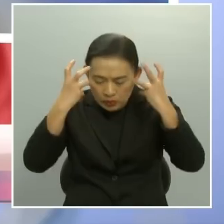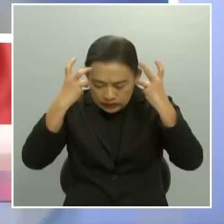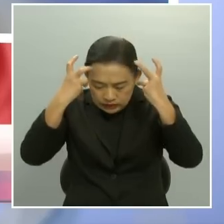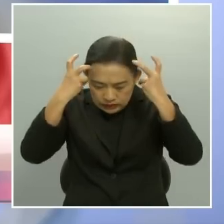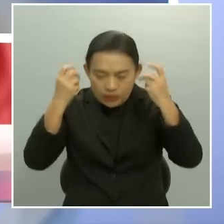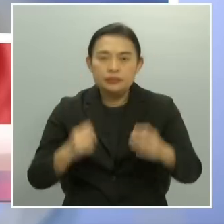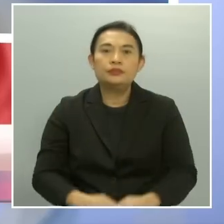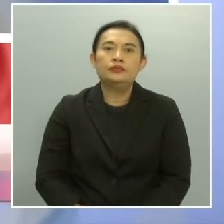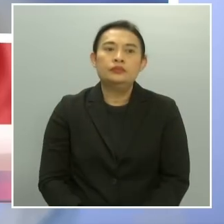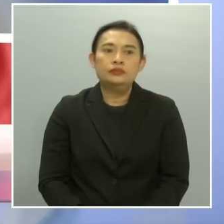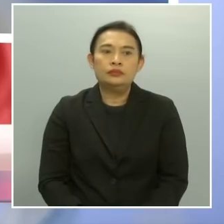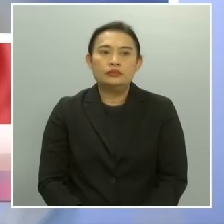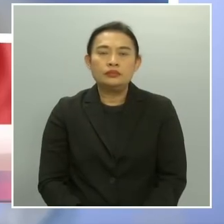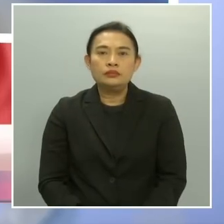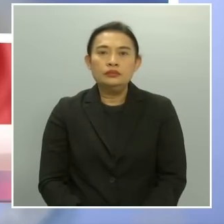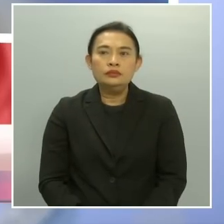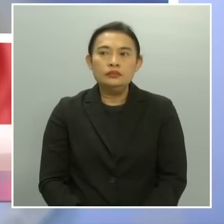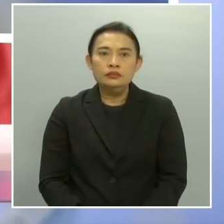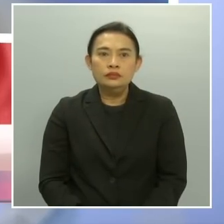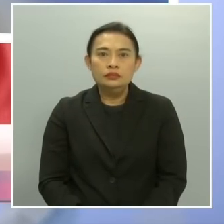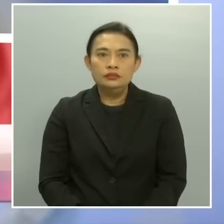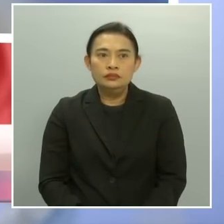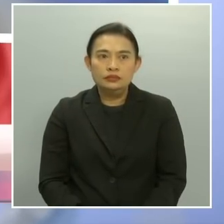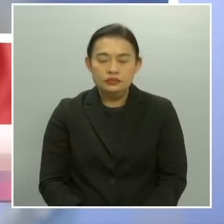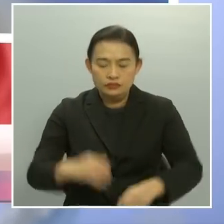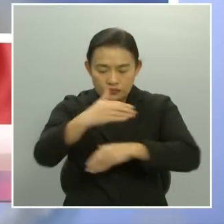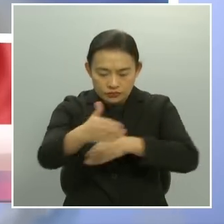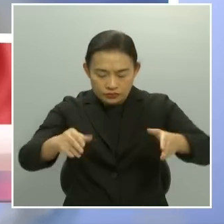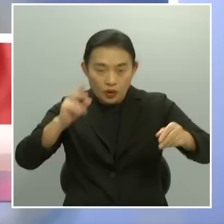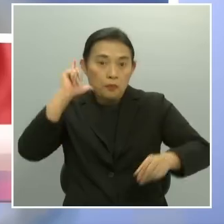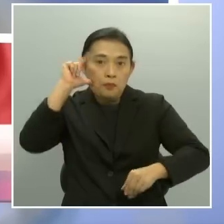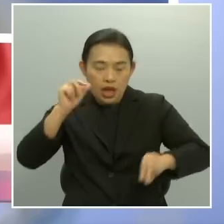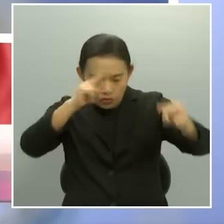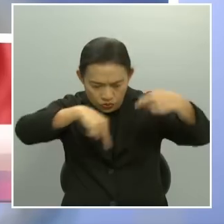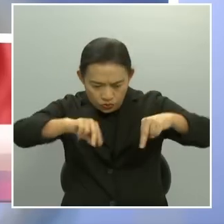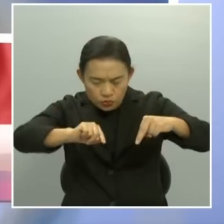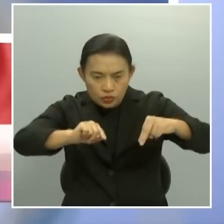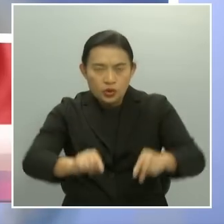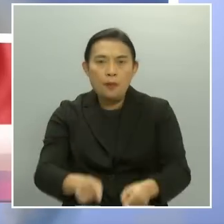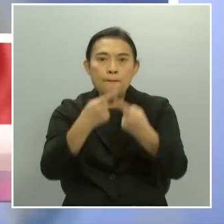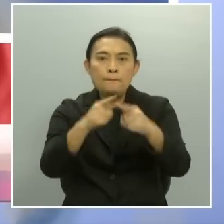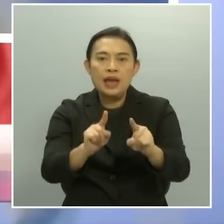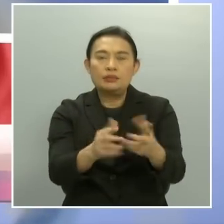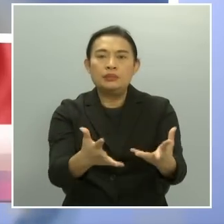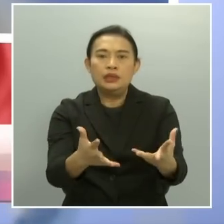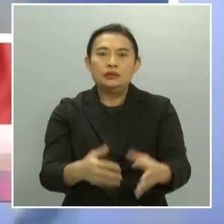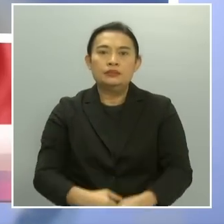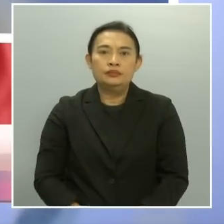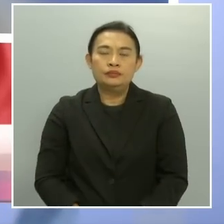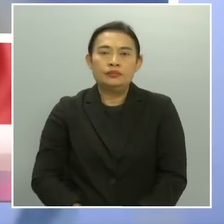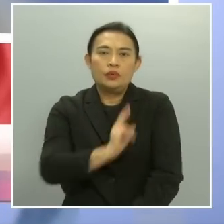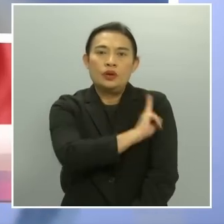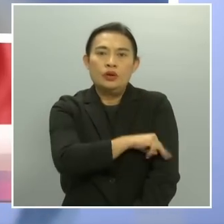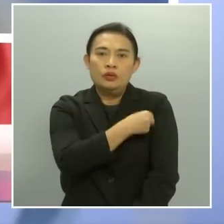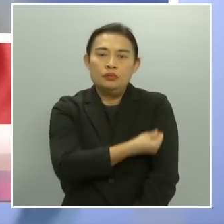บนี้แม่ก็ดูสำรวจบริเวณทุกอย่างในห้องก็ไม่มีอะไรผิดปกติก็เลยคุณหมอก็เลยบอกว่า